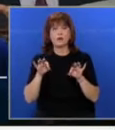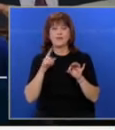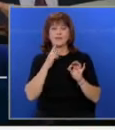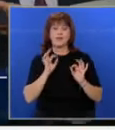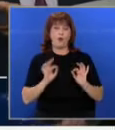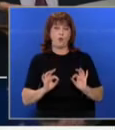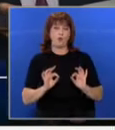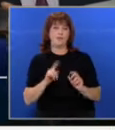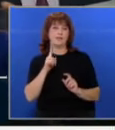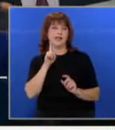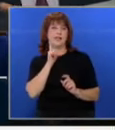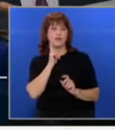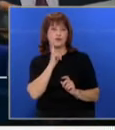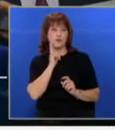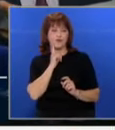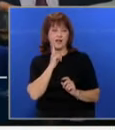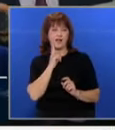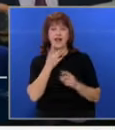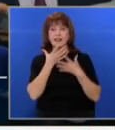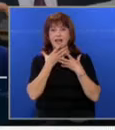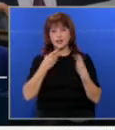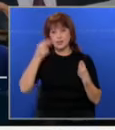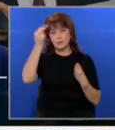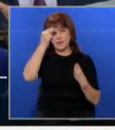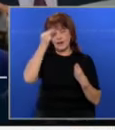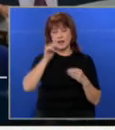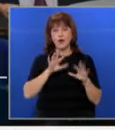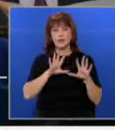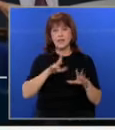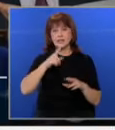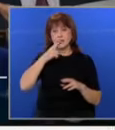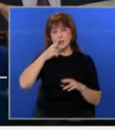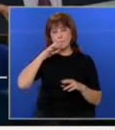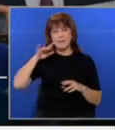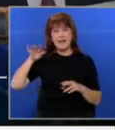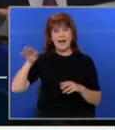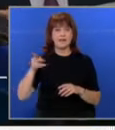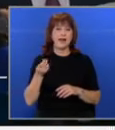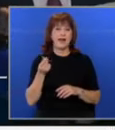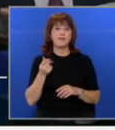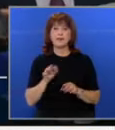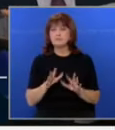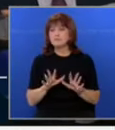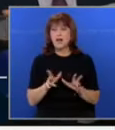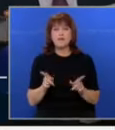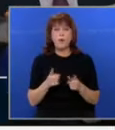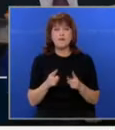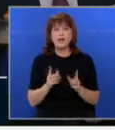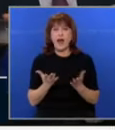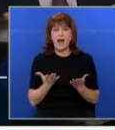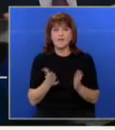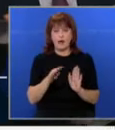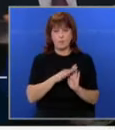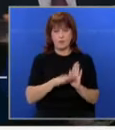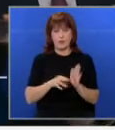на един човек да лишат държавата от 10 милиарда лева? Какво управление? Каква програма